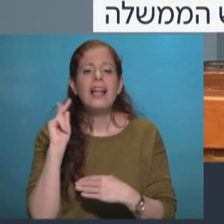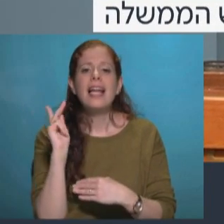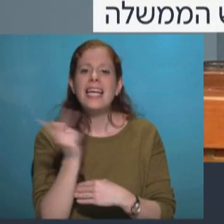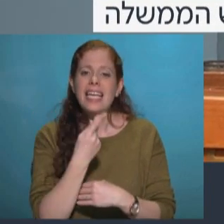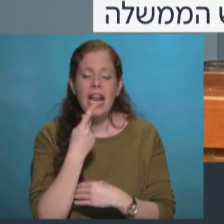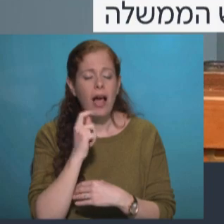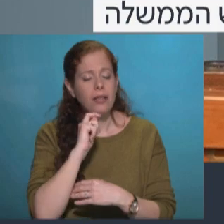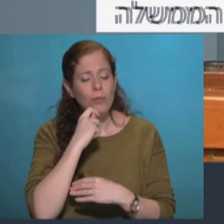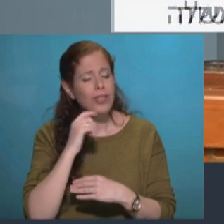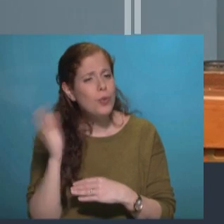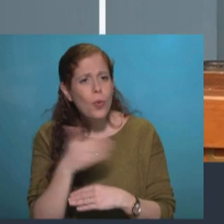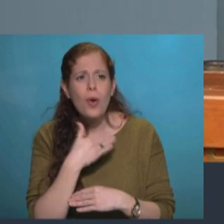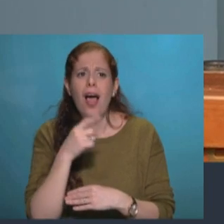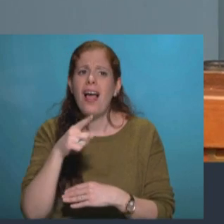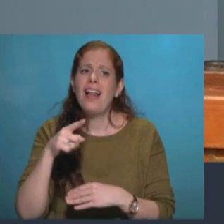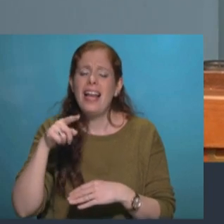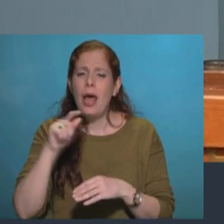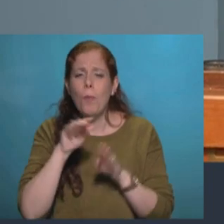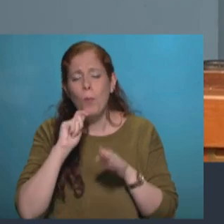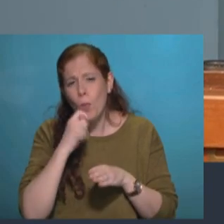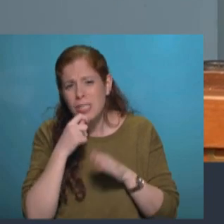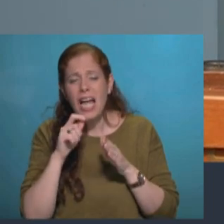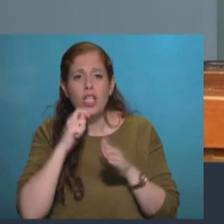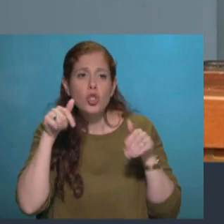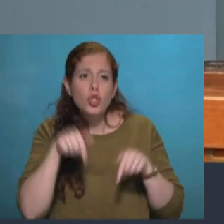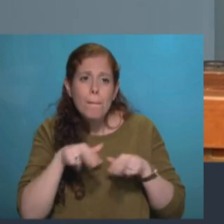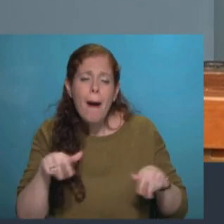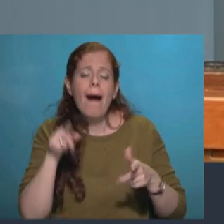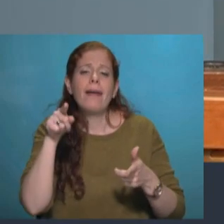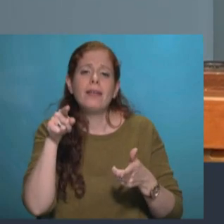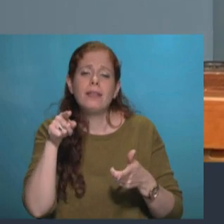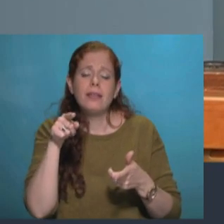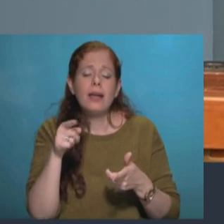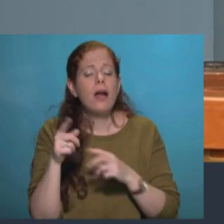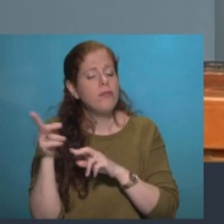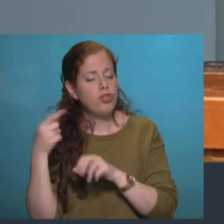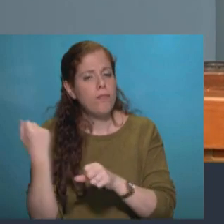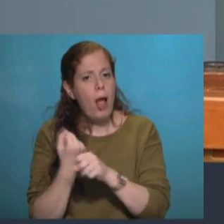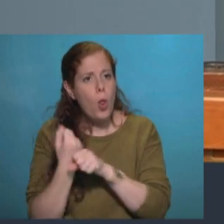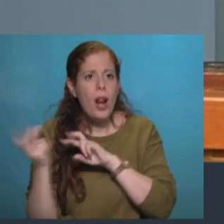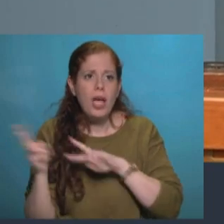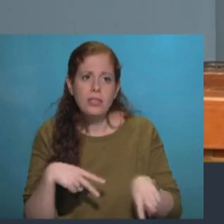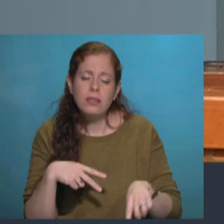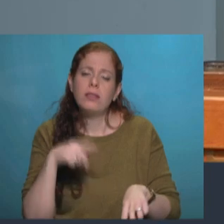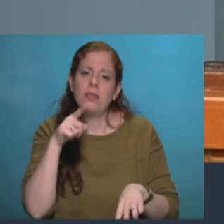לשבק, לאמן, לצה"ל, על פועלם להשבתו של זכריה באומל לישראל.